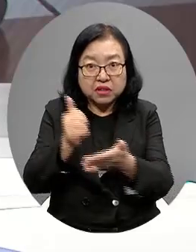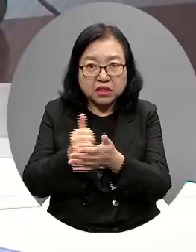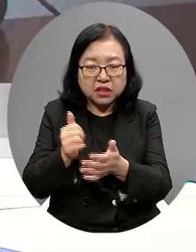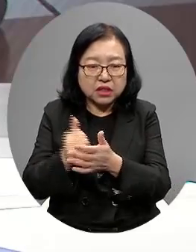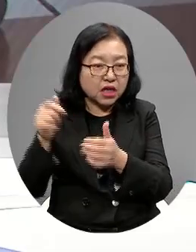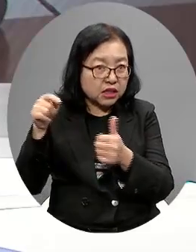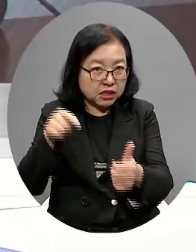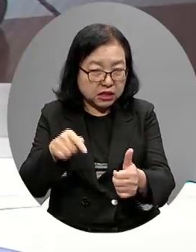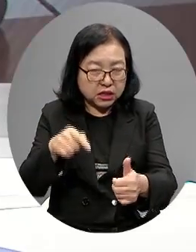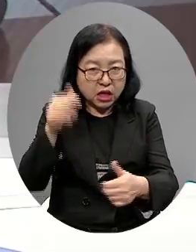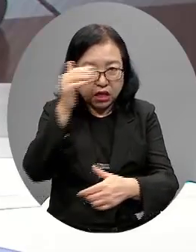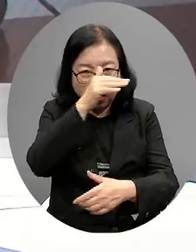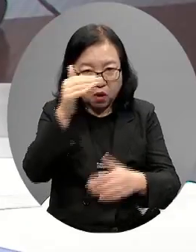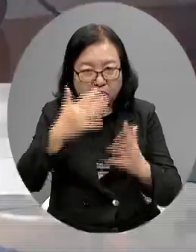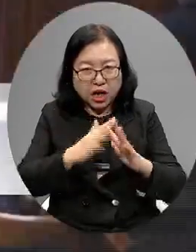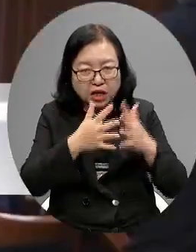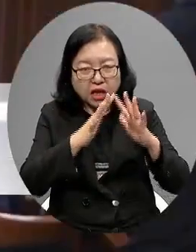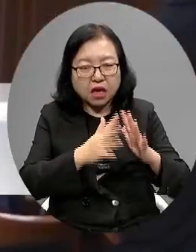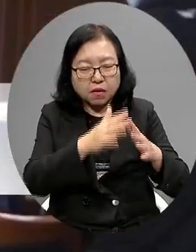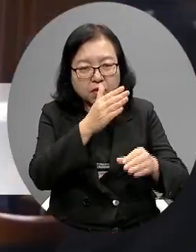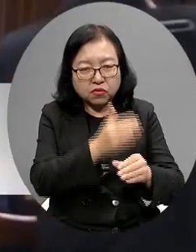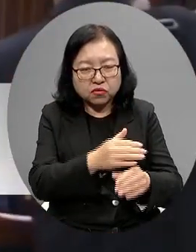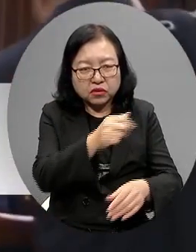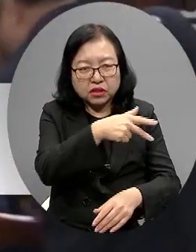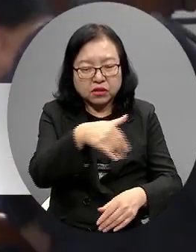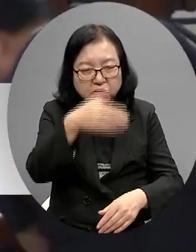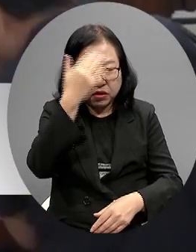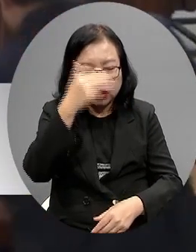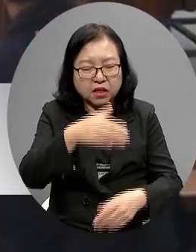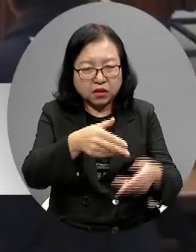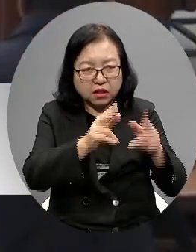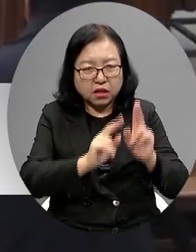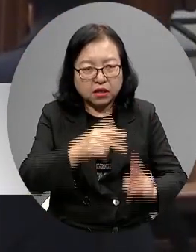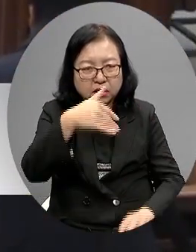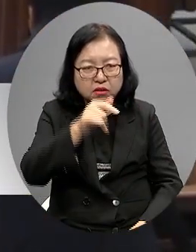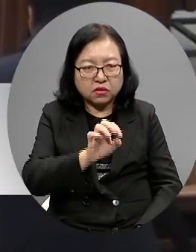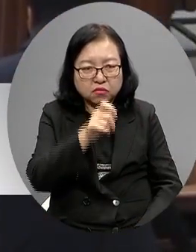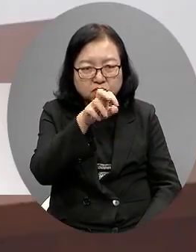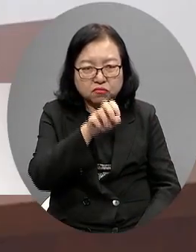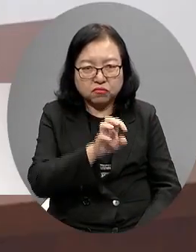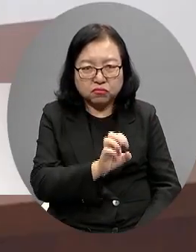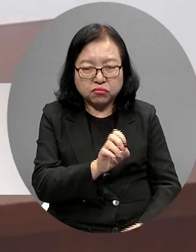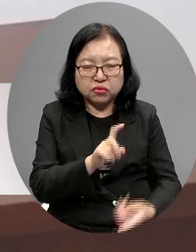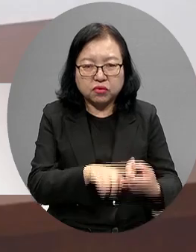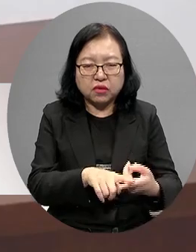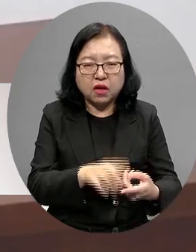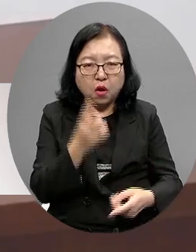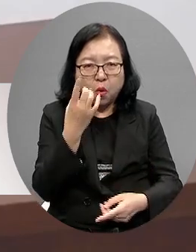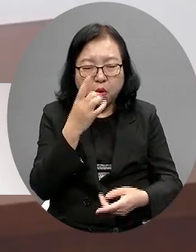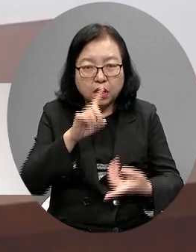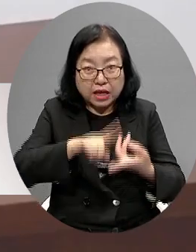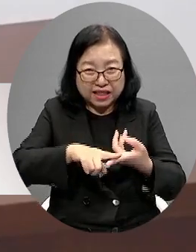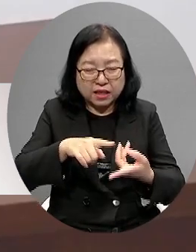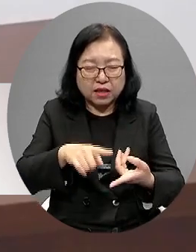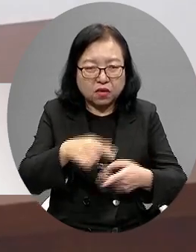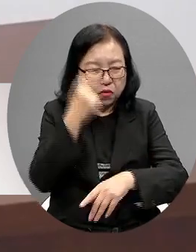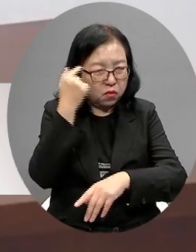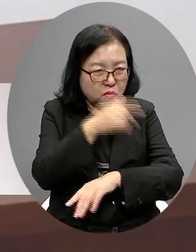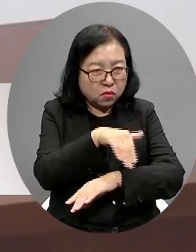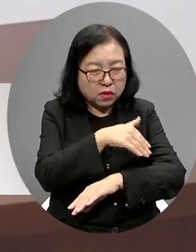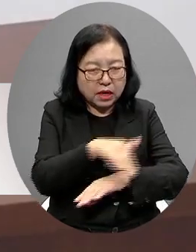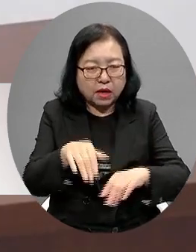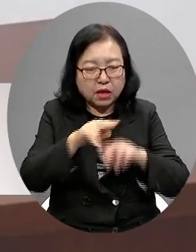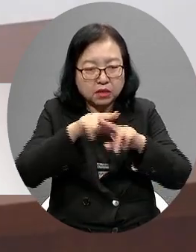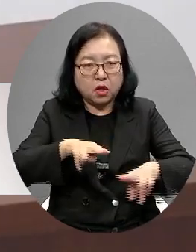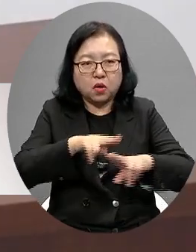따라 관광 개발이 추진 중인 제천 예청 분교를 당초 계획대로 철거해야 한다는 주장이 제기됐습니다 충북도의회